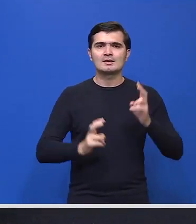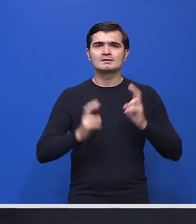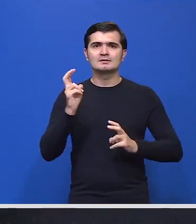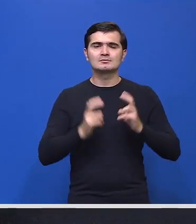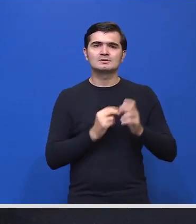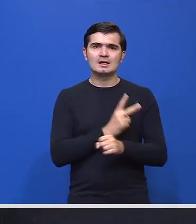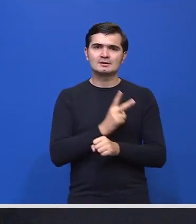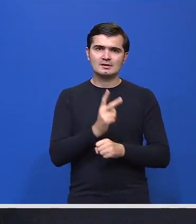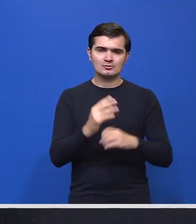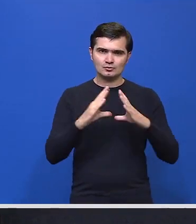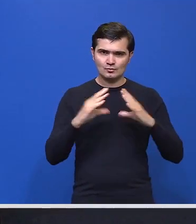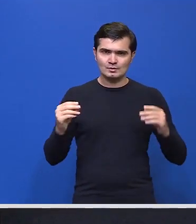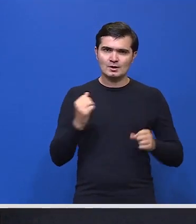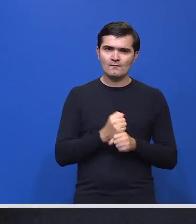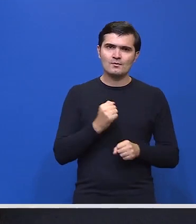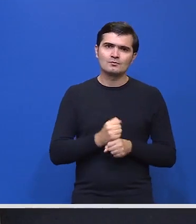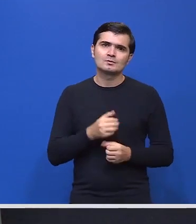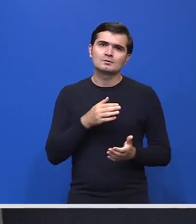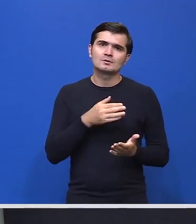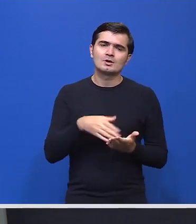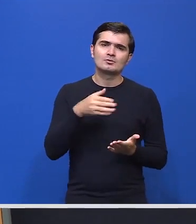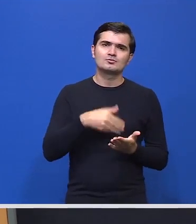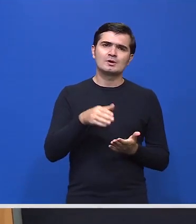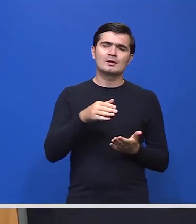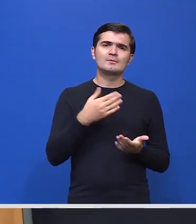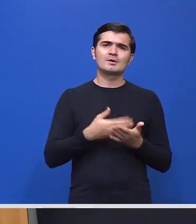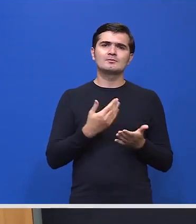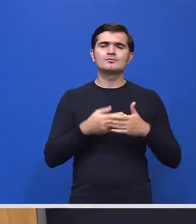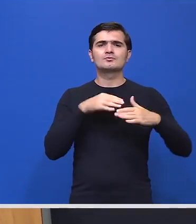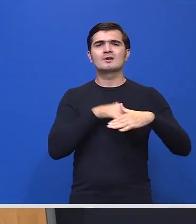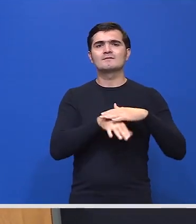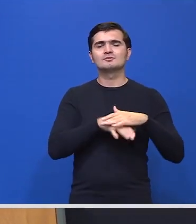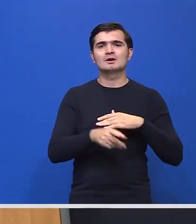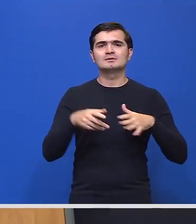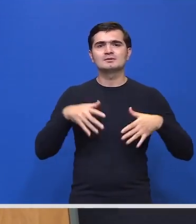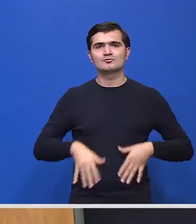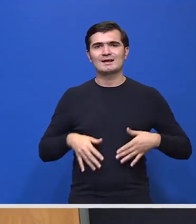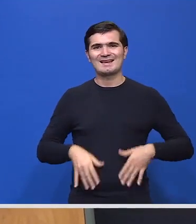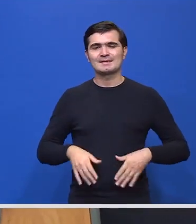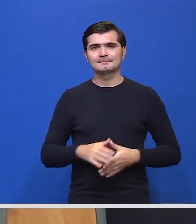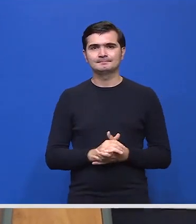instituțiile statului român le-au făcut cu refugiații din Ucraina.